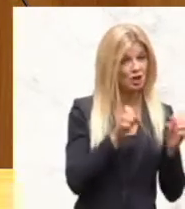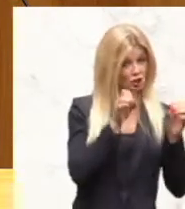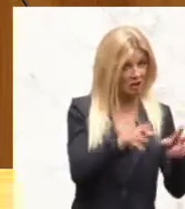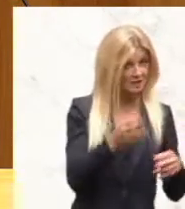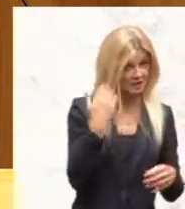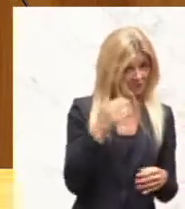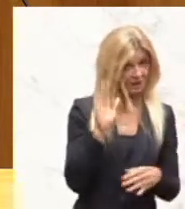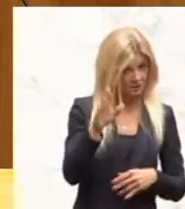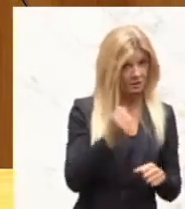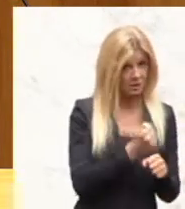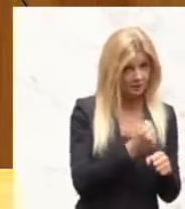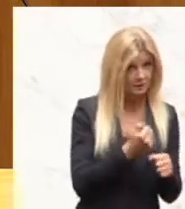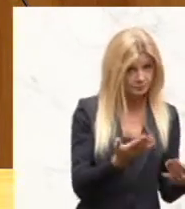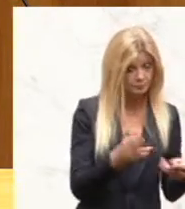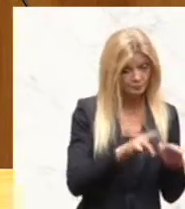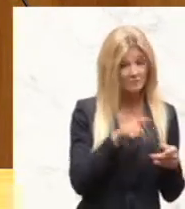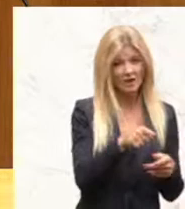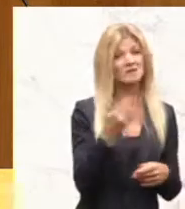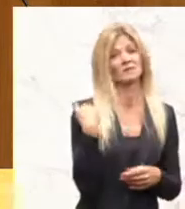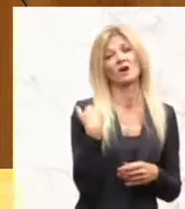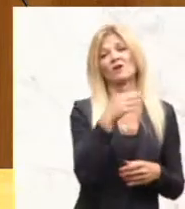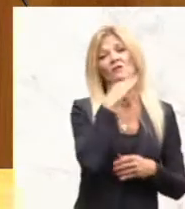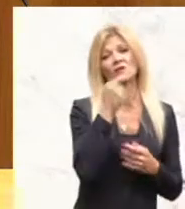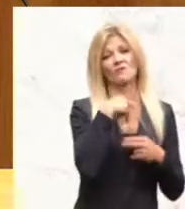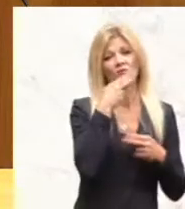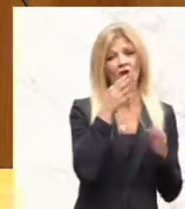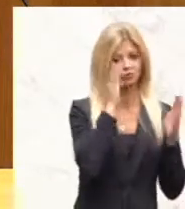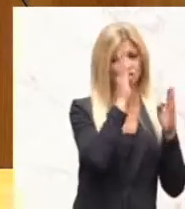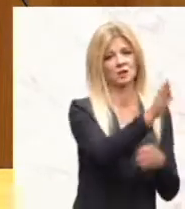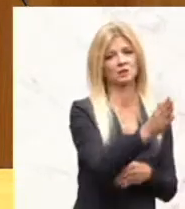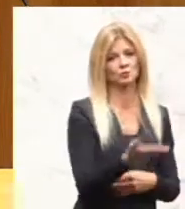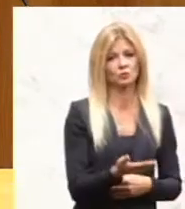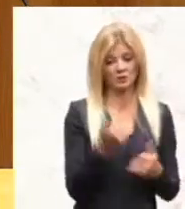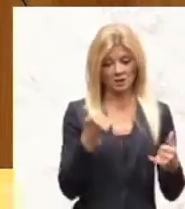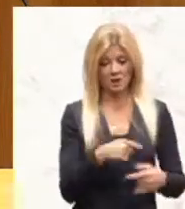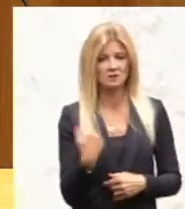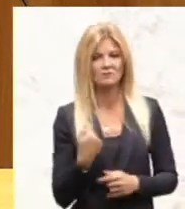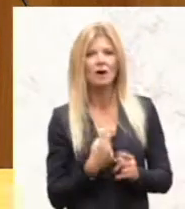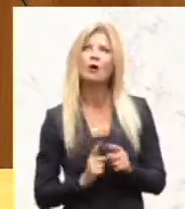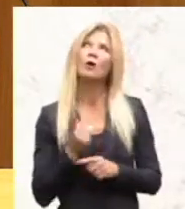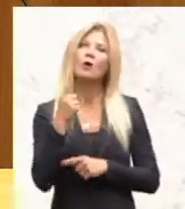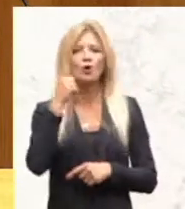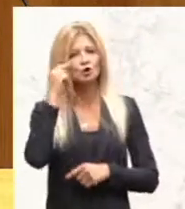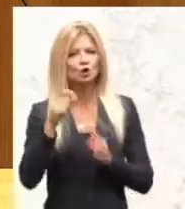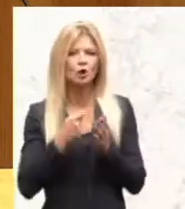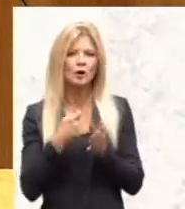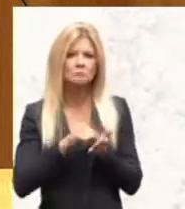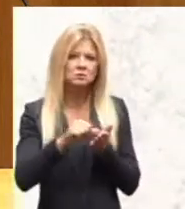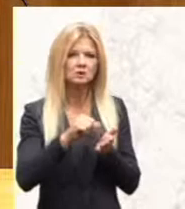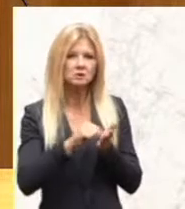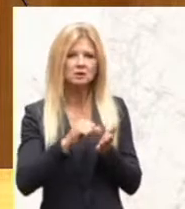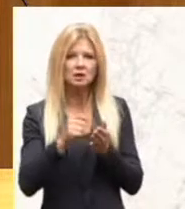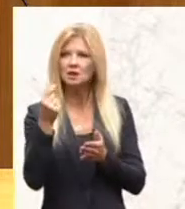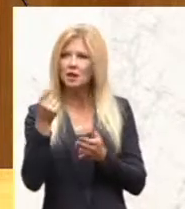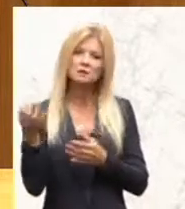und da ging vieles in die falsche Richtung, dass wir jetzt mit hohen Steuergeldern dann ausgleichen müssen. Und ich bin dem